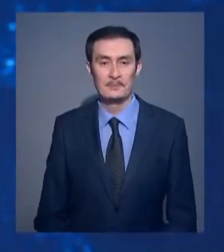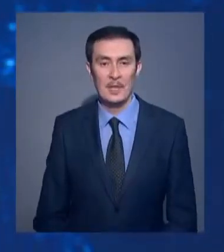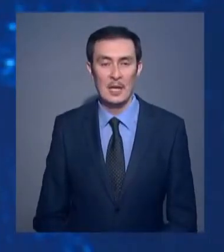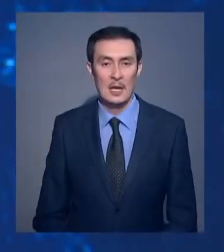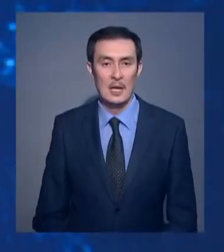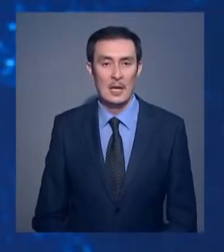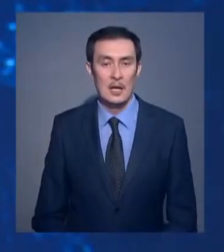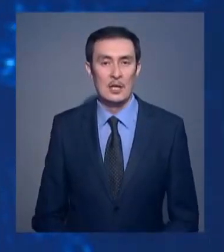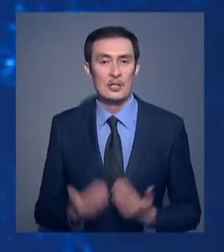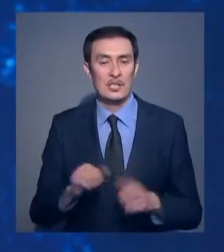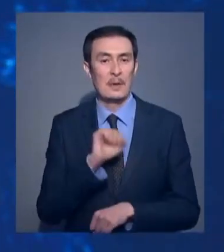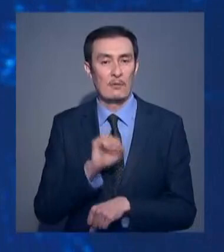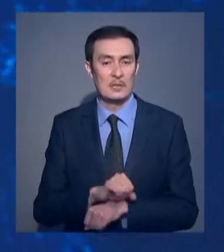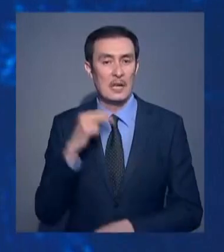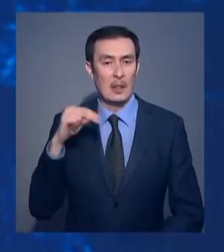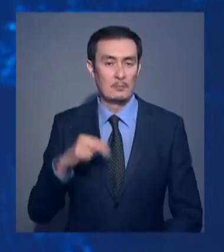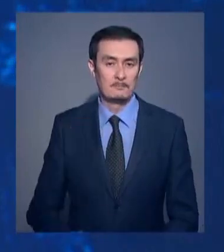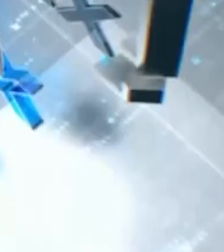А мы прервемся на пару минут.